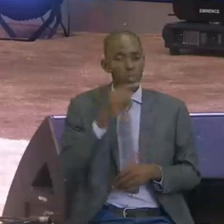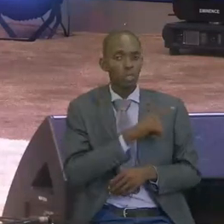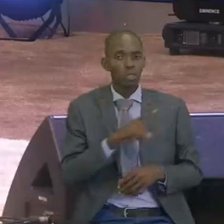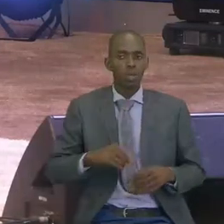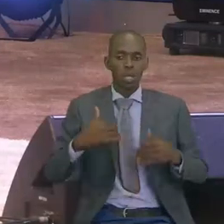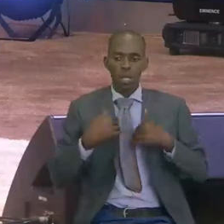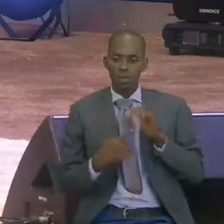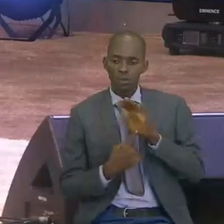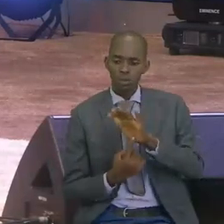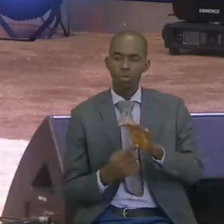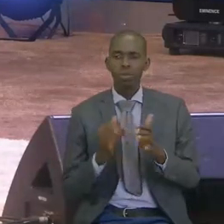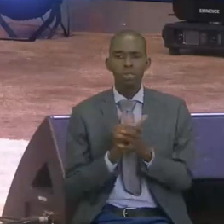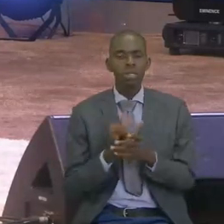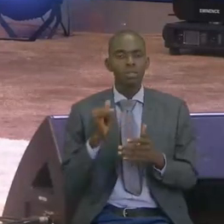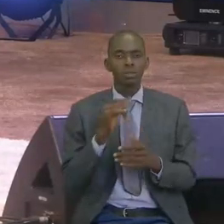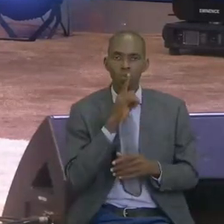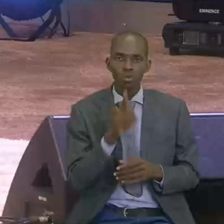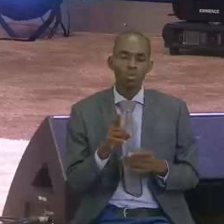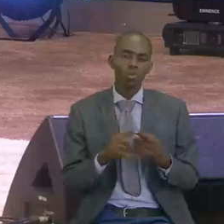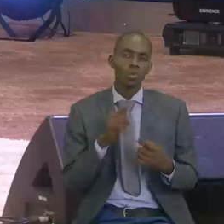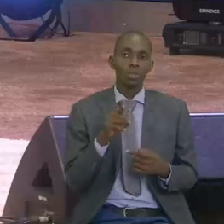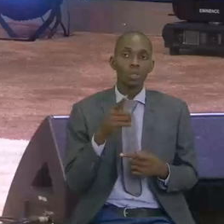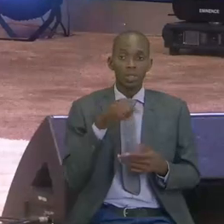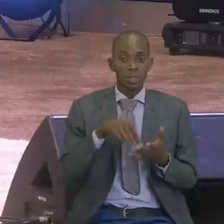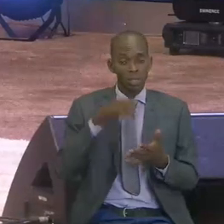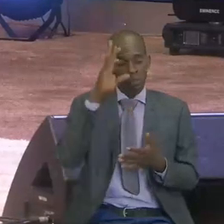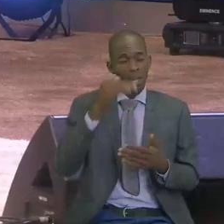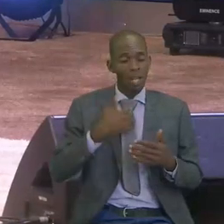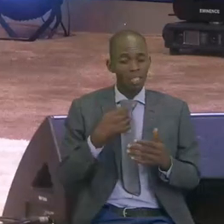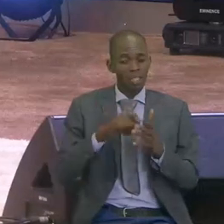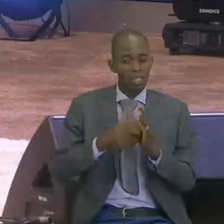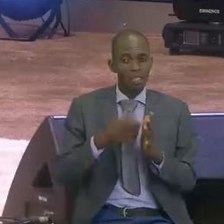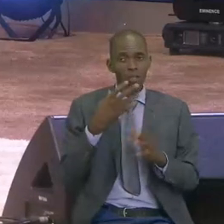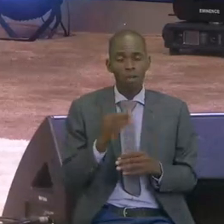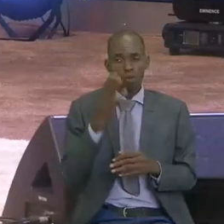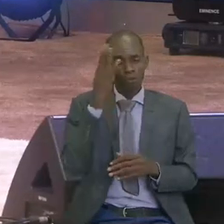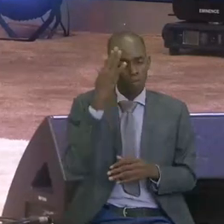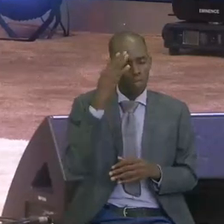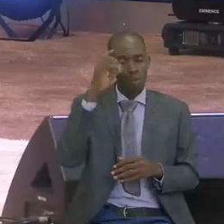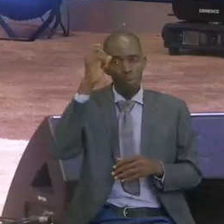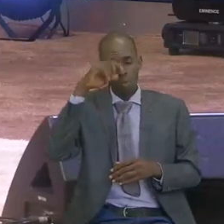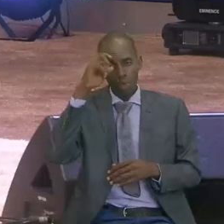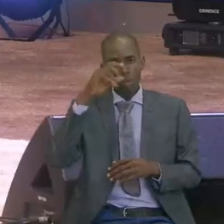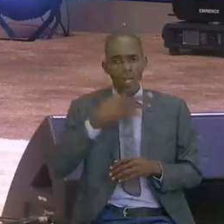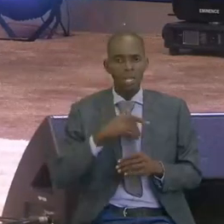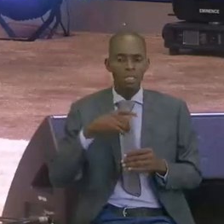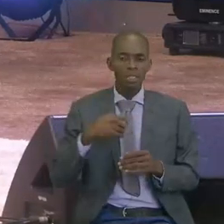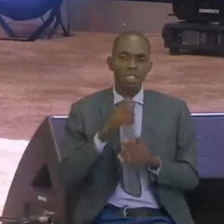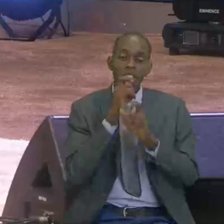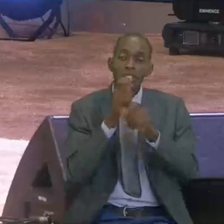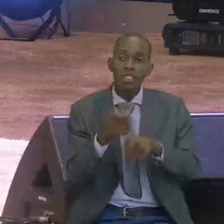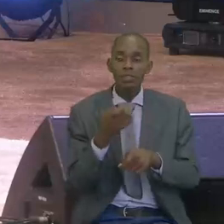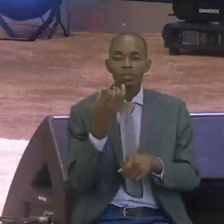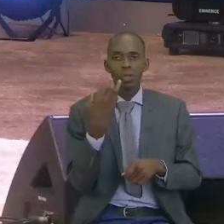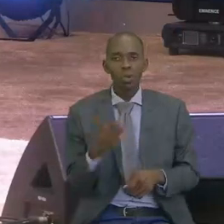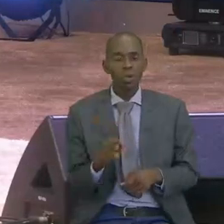révélé la vérité. Cet homme avait le don de la connaissance, le don de sagesse et le don de la foi.